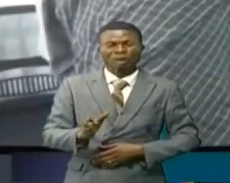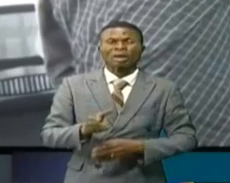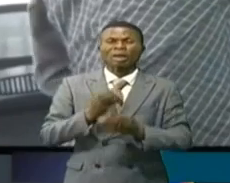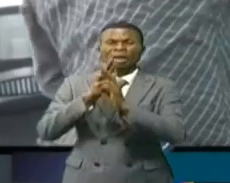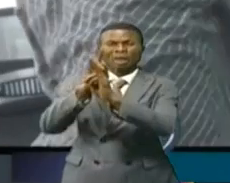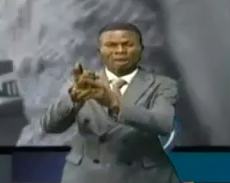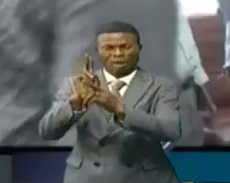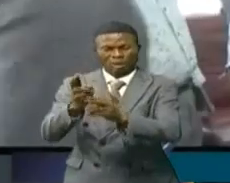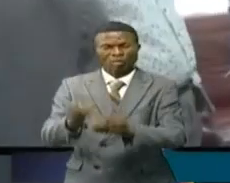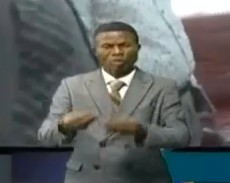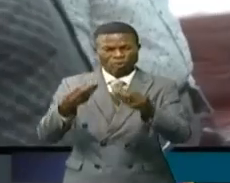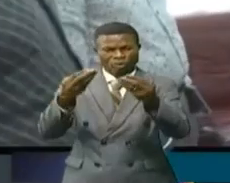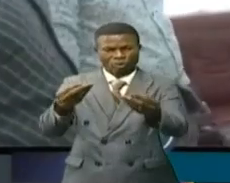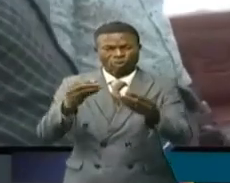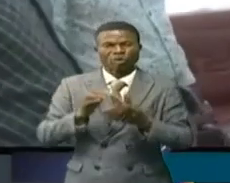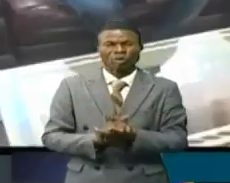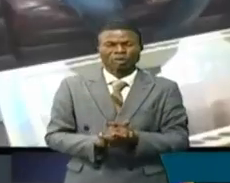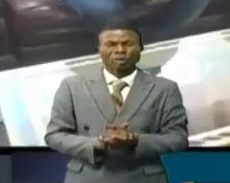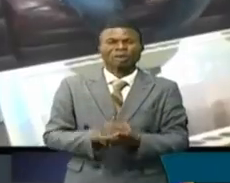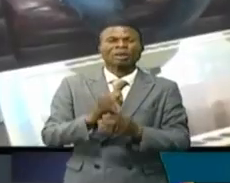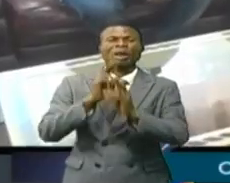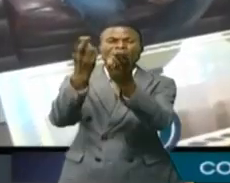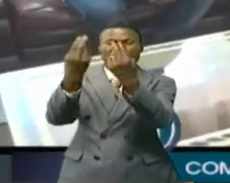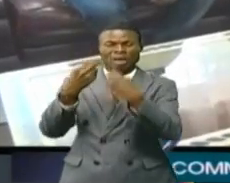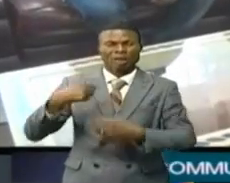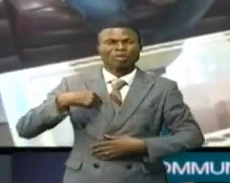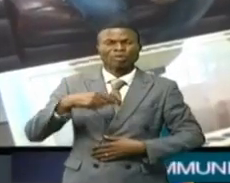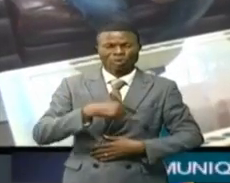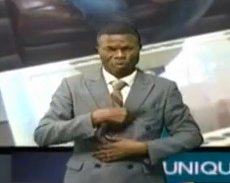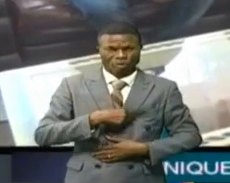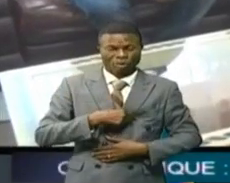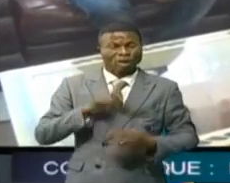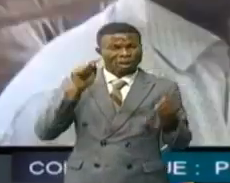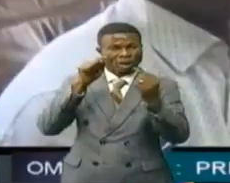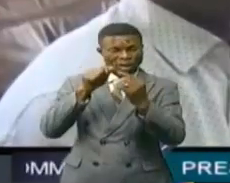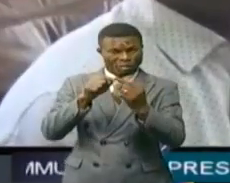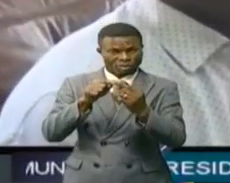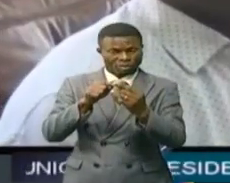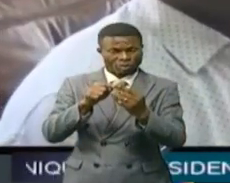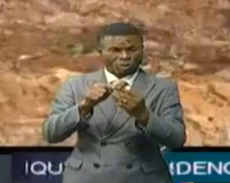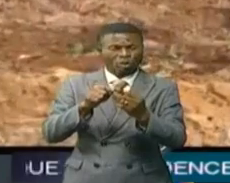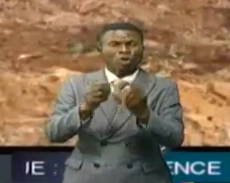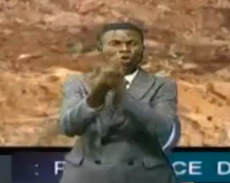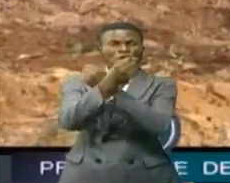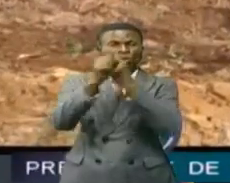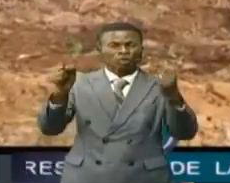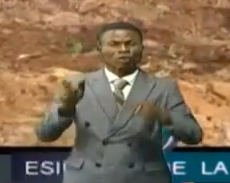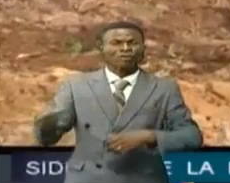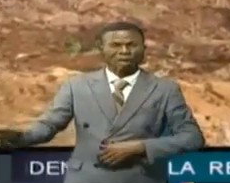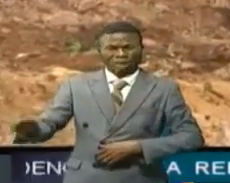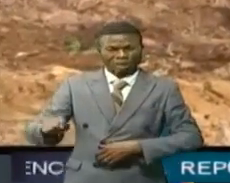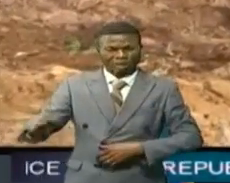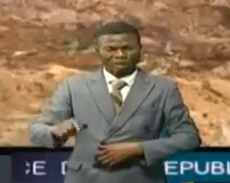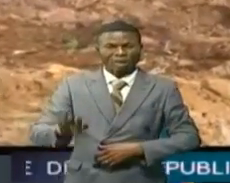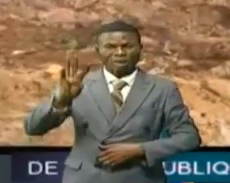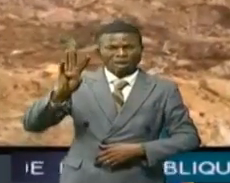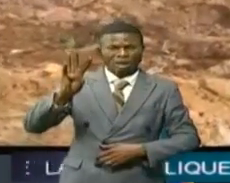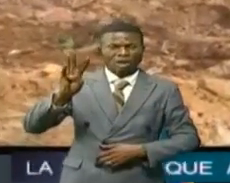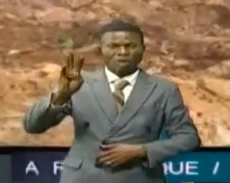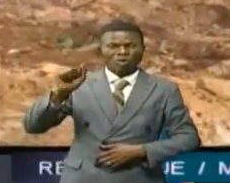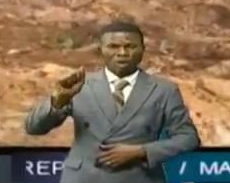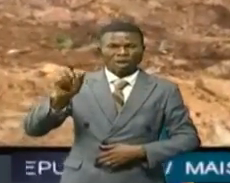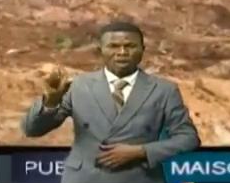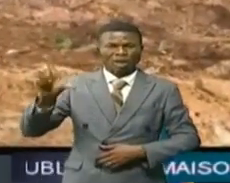leurs désiderata. Il nous a répondu qu'il a l'objectif de désenclaver les territoires de Walikale et les territoires de